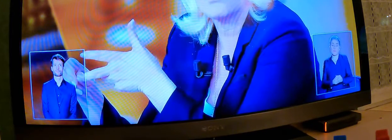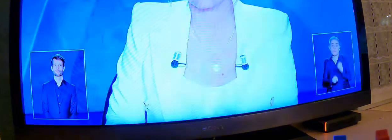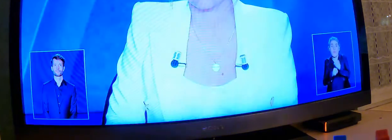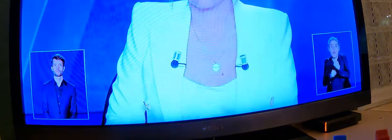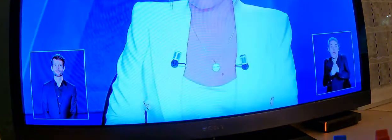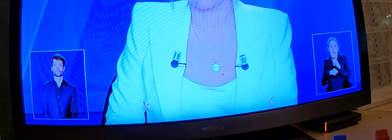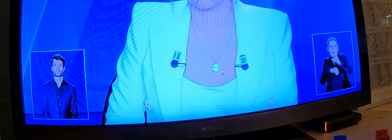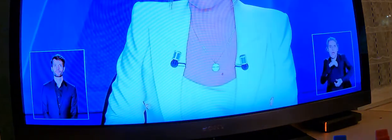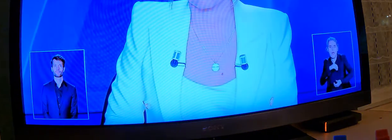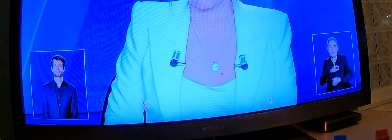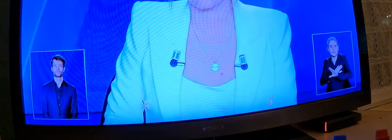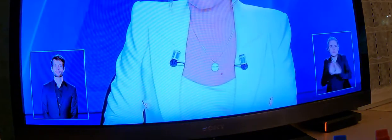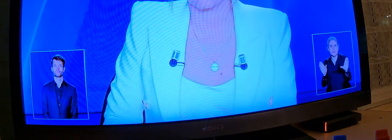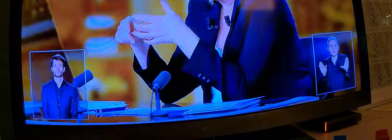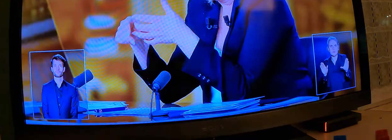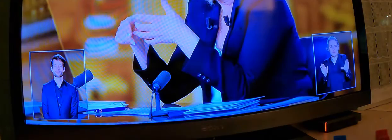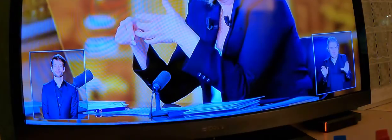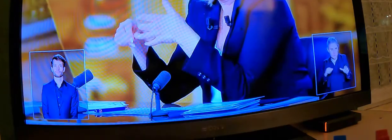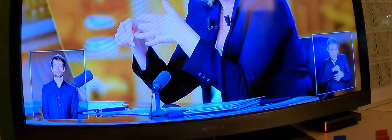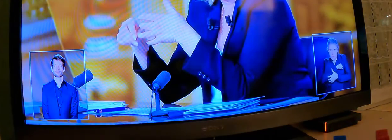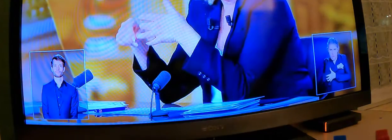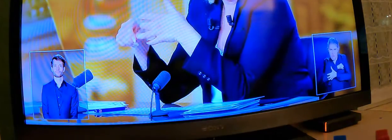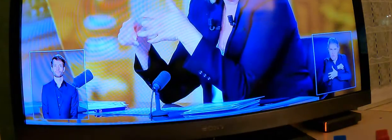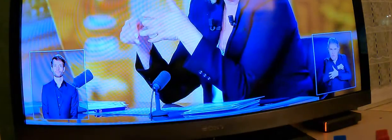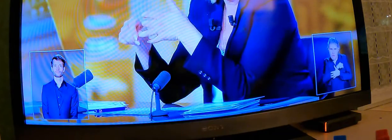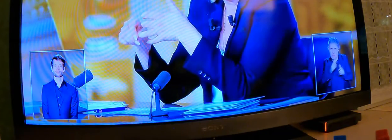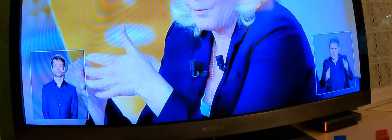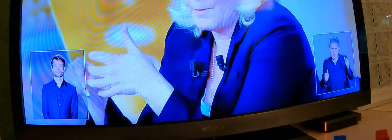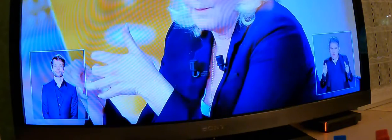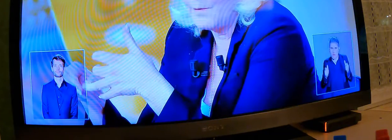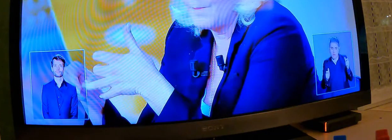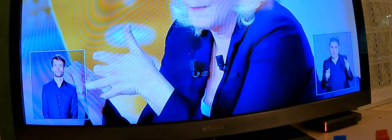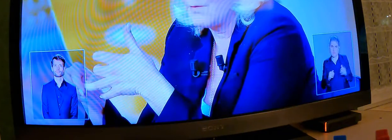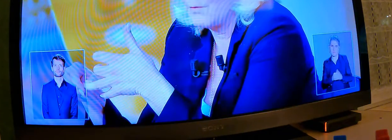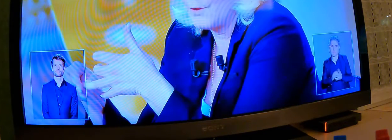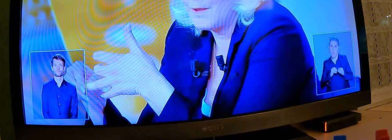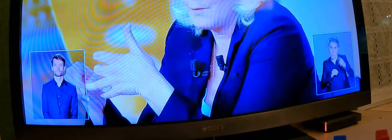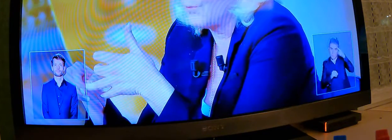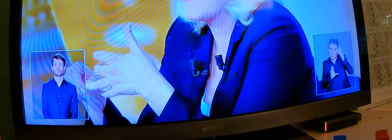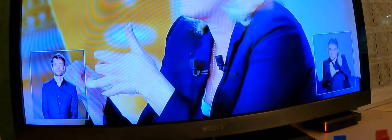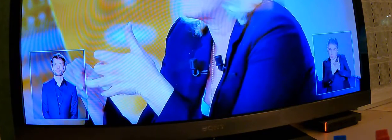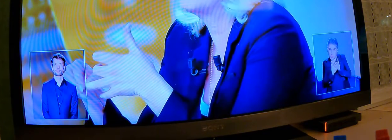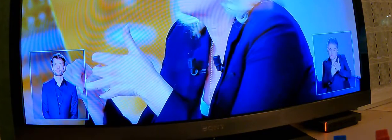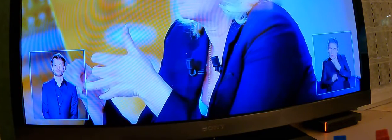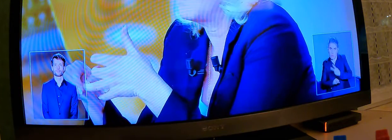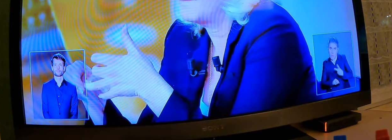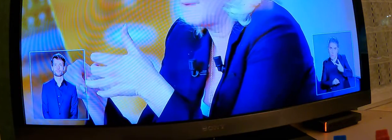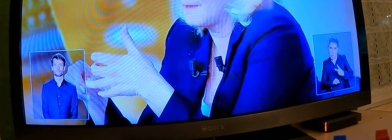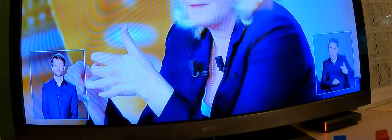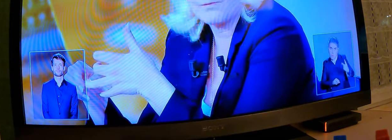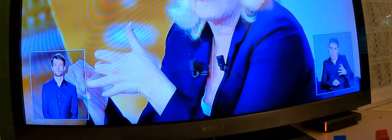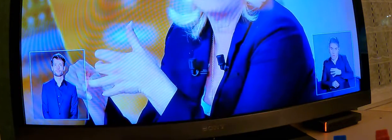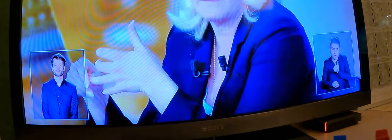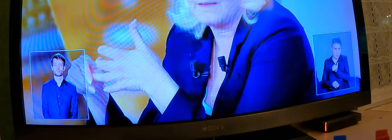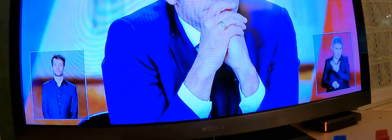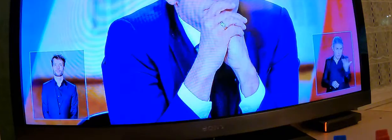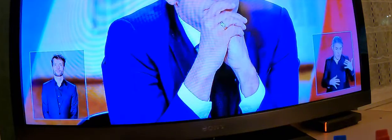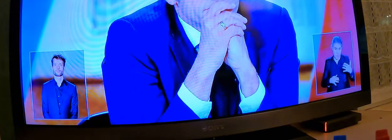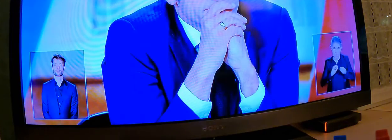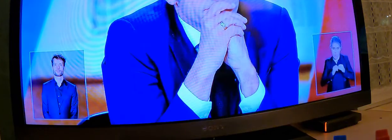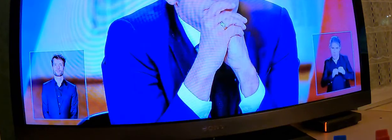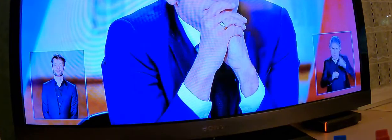boulot, donc jetés dans la précarité, développant des problèmes psychologiques pour certains lourds, hein, parce qu'ils ont très